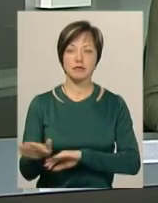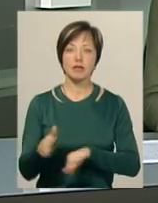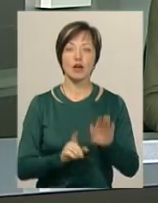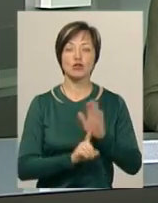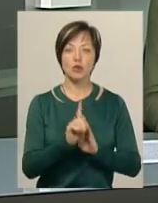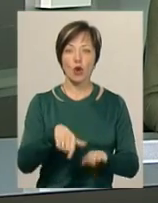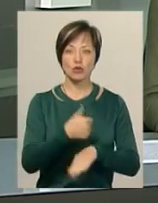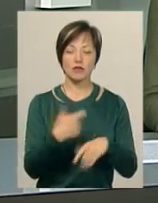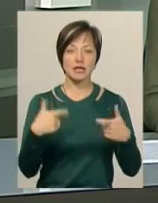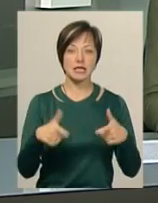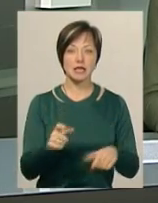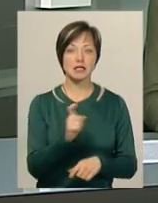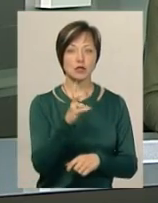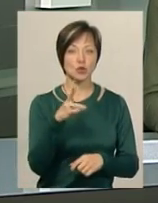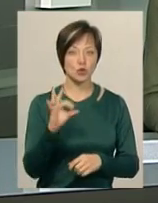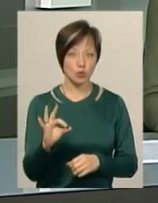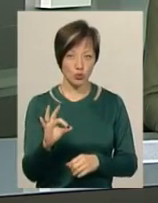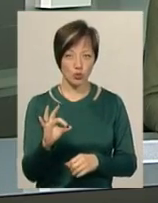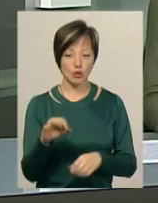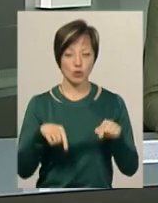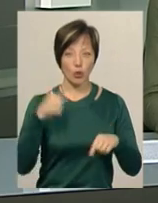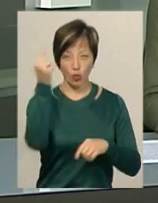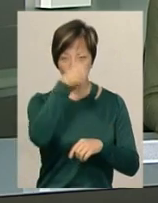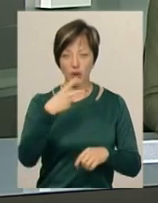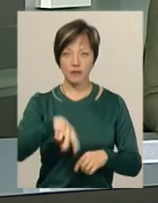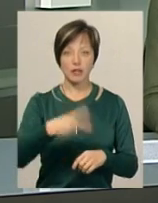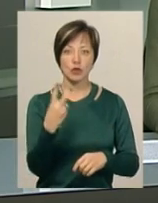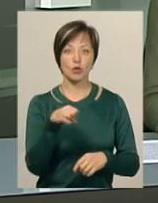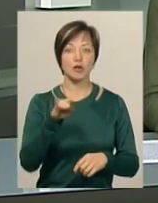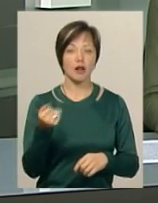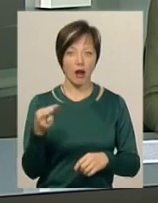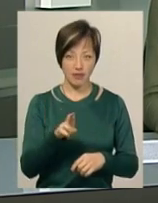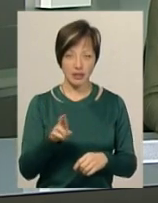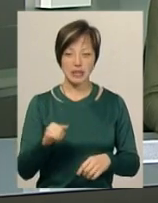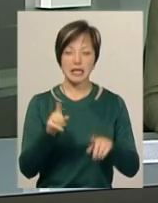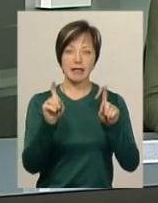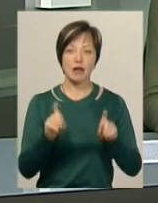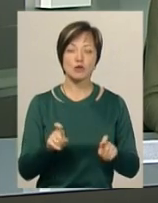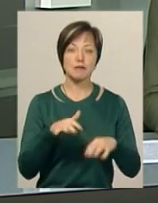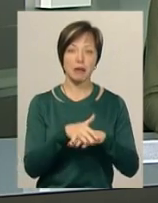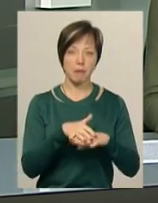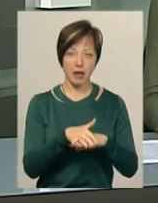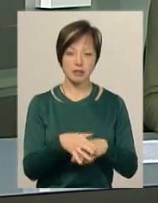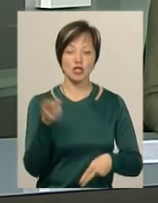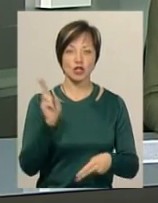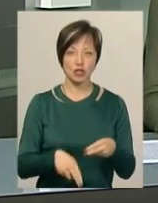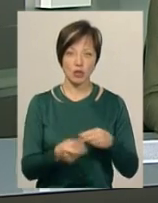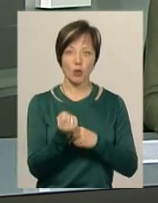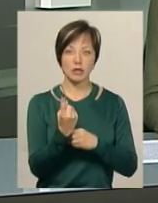Розпочнеться основна сесія зовнішнього незалежного оцінювання цього року 22 травня із тесту з математики.